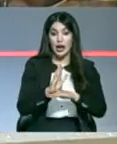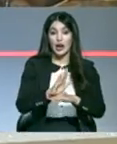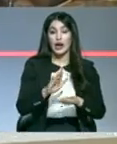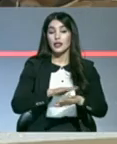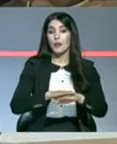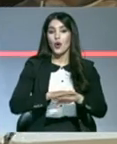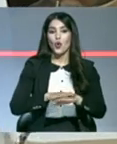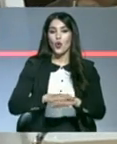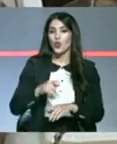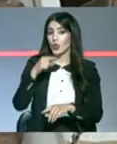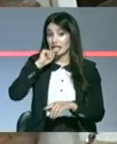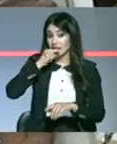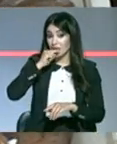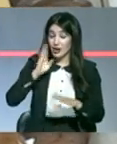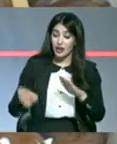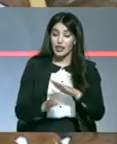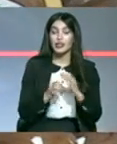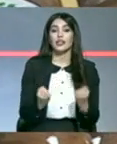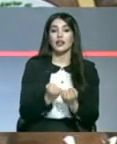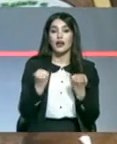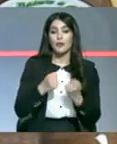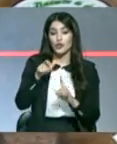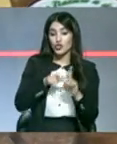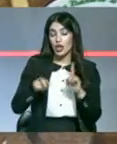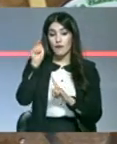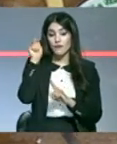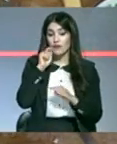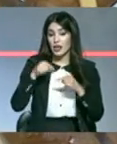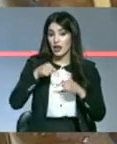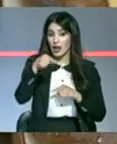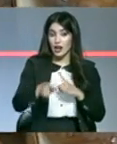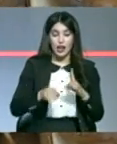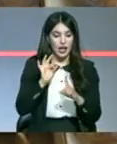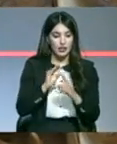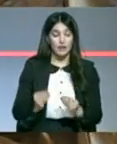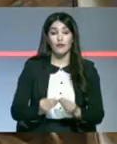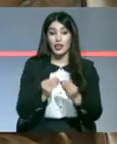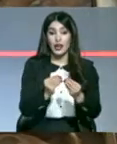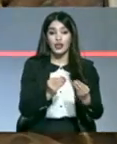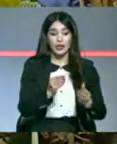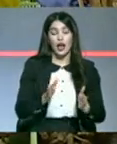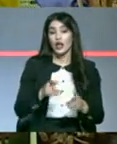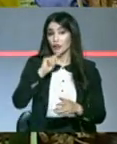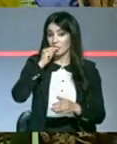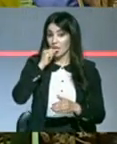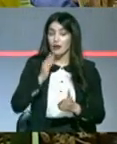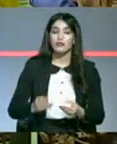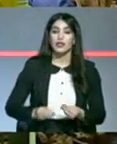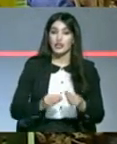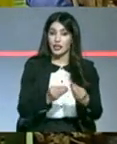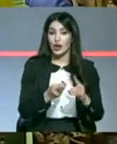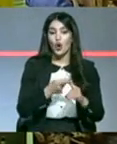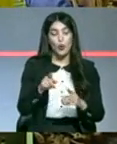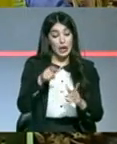التمور التي ستنطلق بدايه من غره ابريل القادم بهدف تزويد السوق الداخليه مع مراعاه